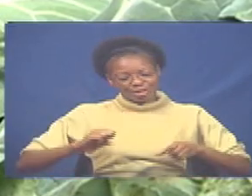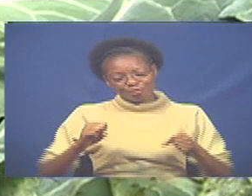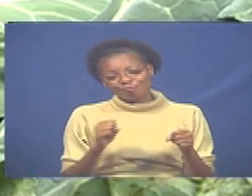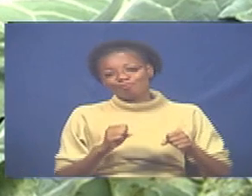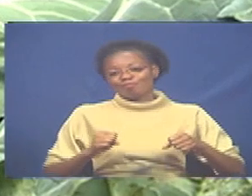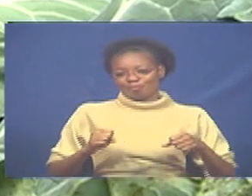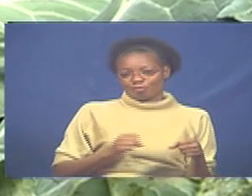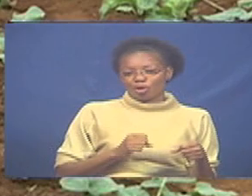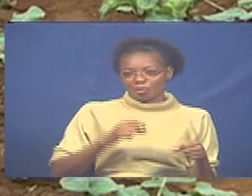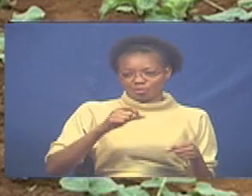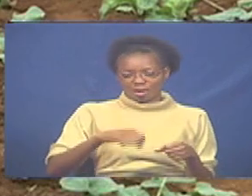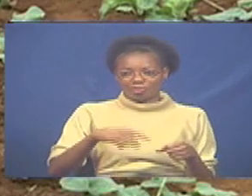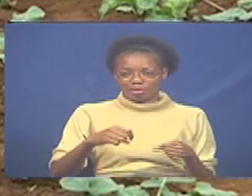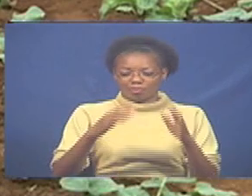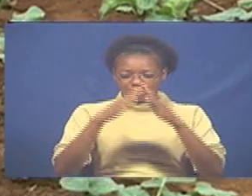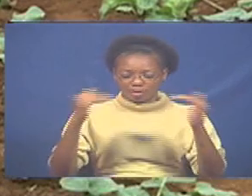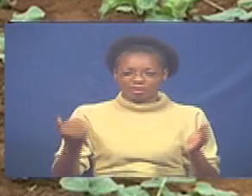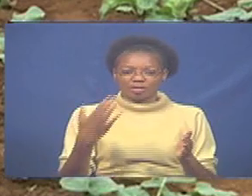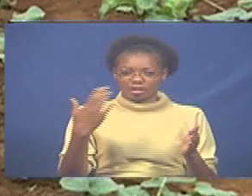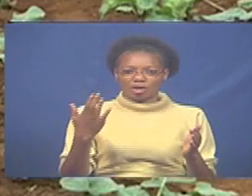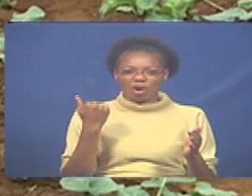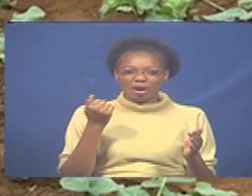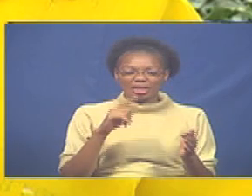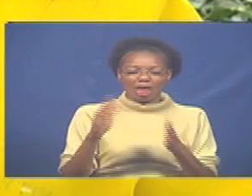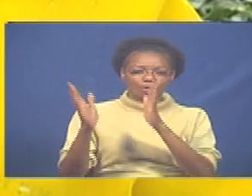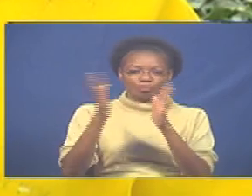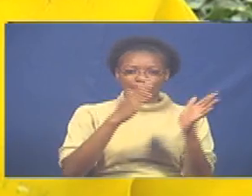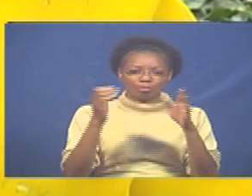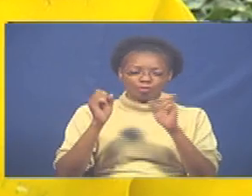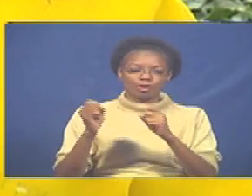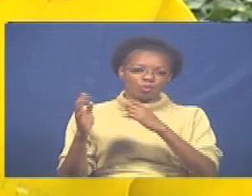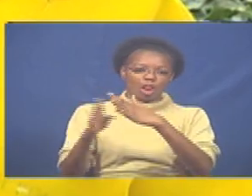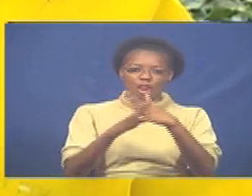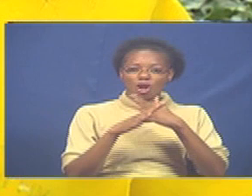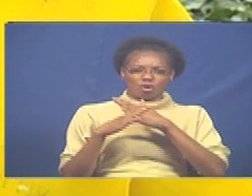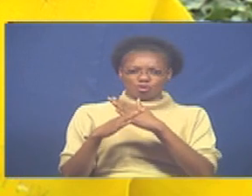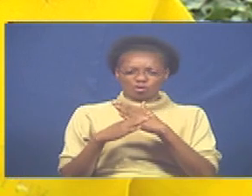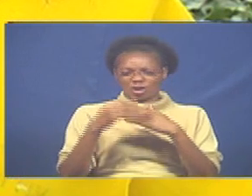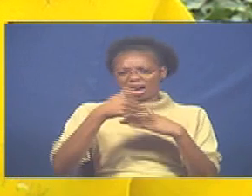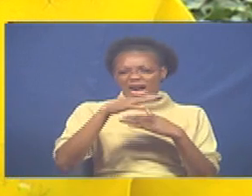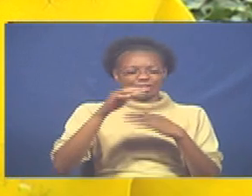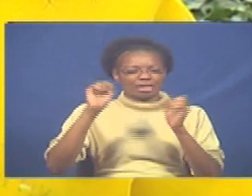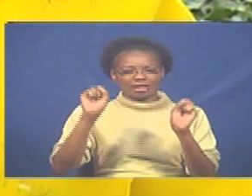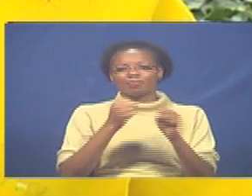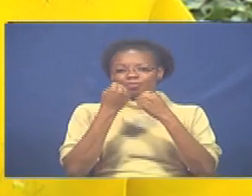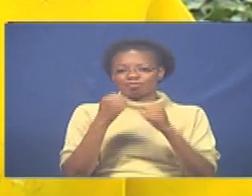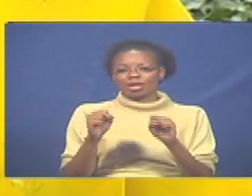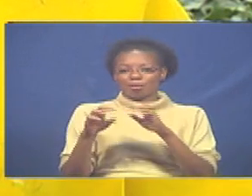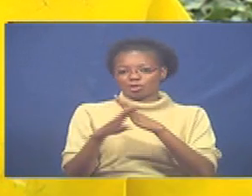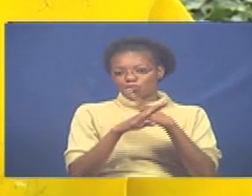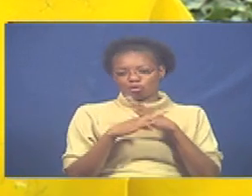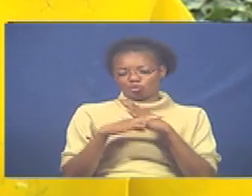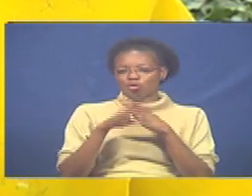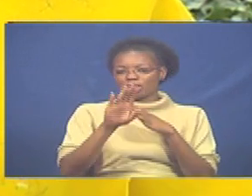hichi. Hali ya hewa tunaweza kuikontrol, si kama pale nje. Maana ukiangalia nje